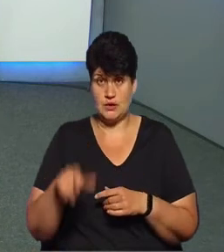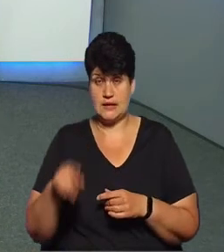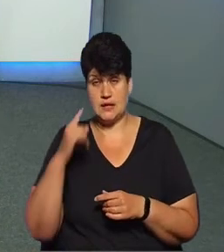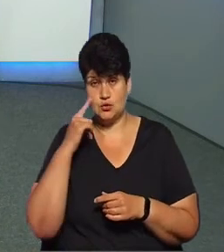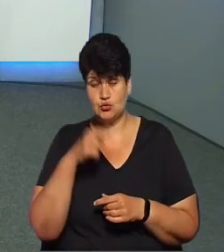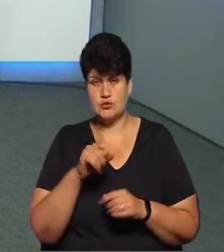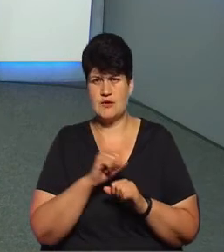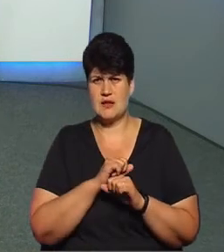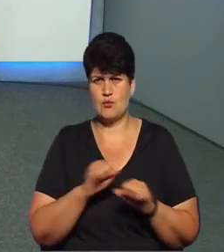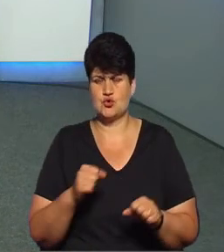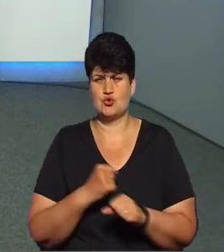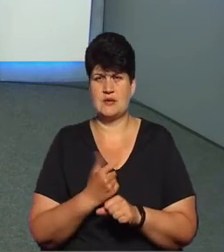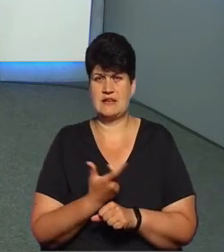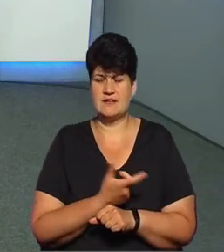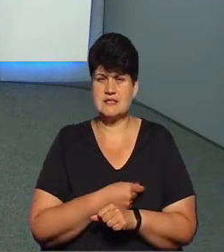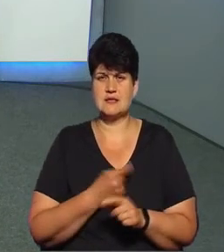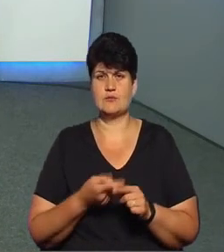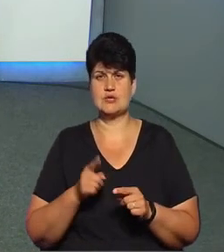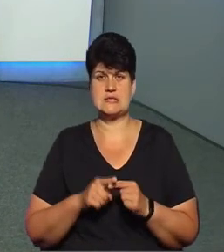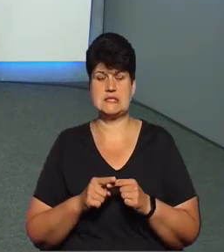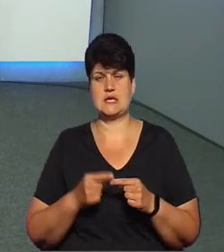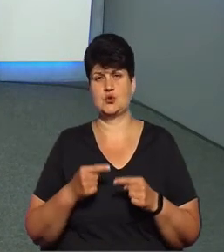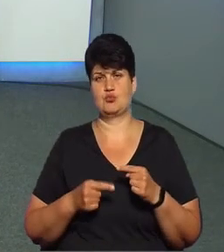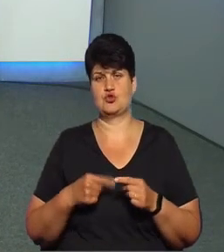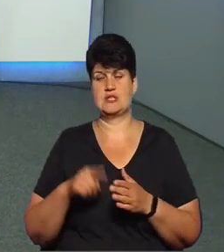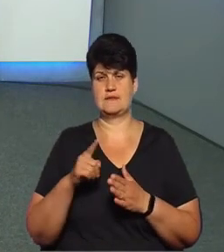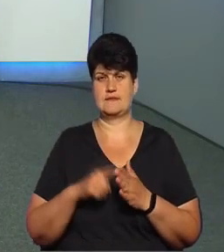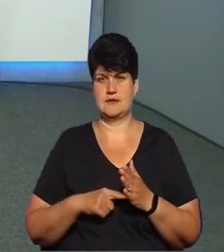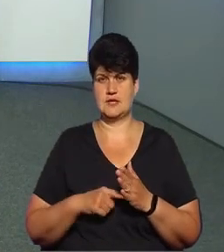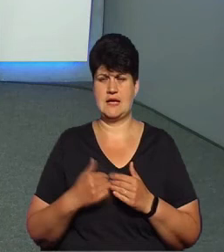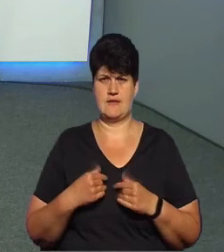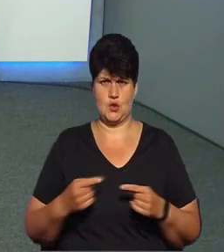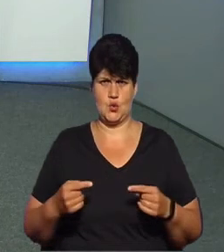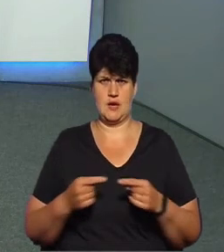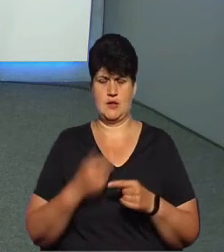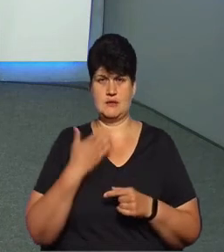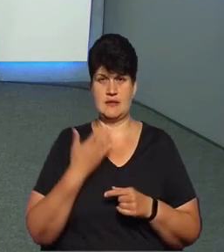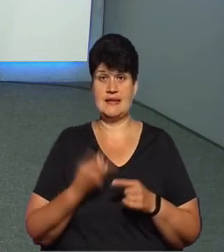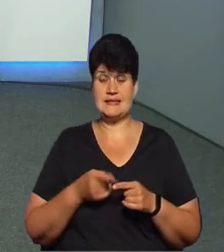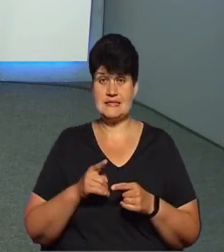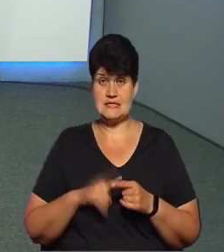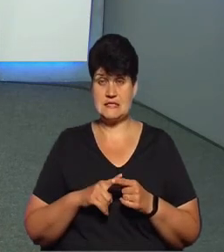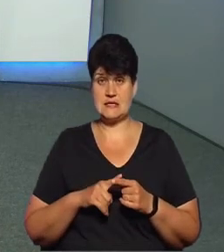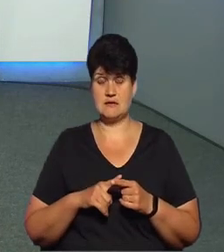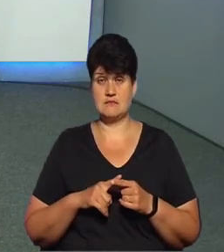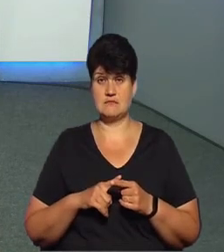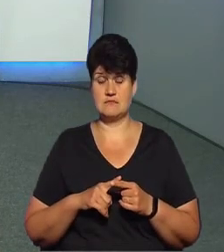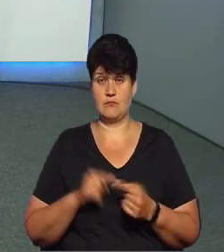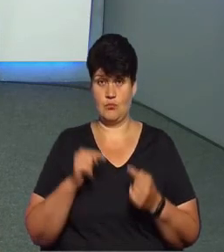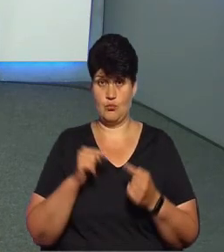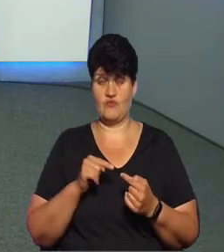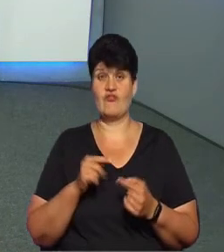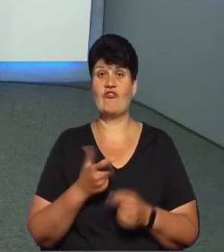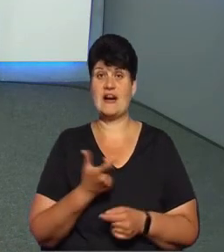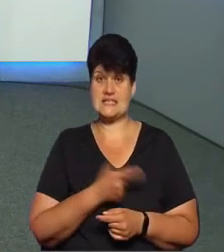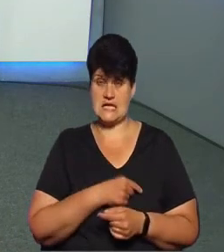бо це десь суперечить її там віросповідуванню, я вам конкретно запитаю, чи суперечить вакцинація християнським принципам, чи навіть не християнським принципам,